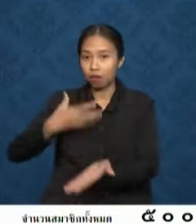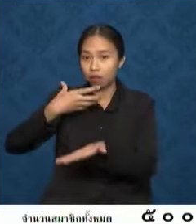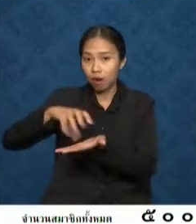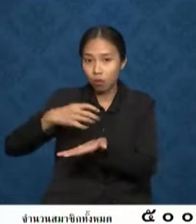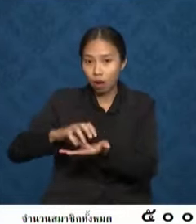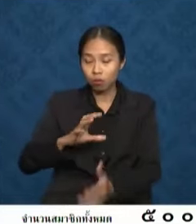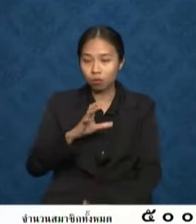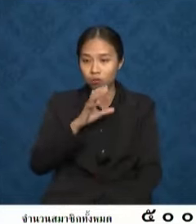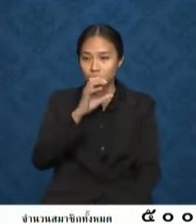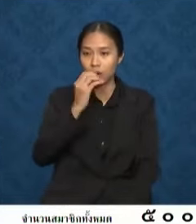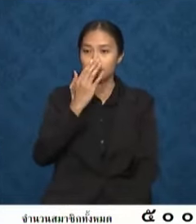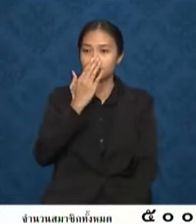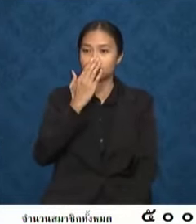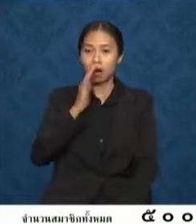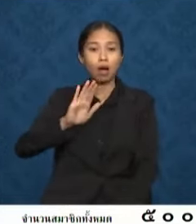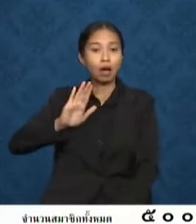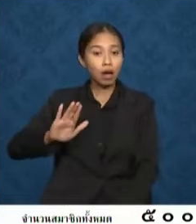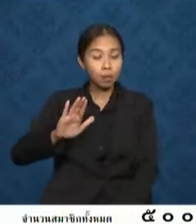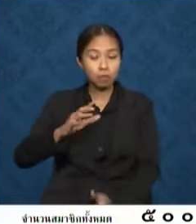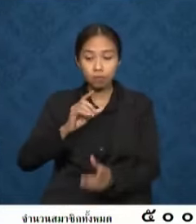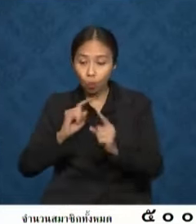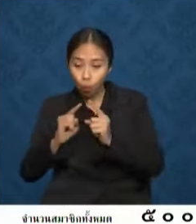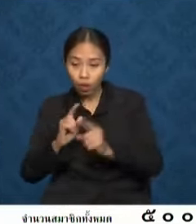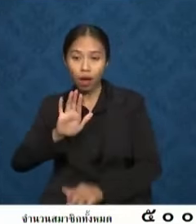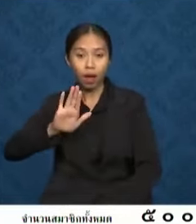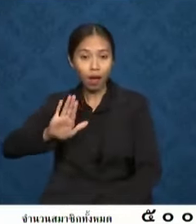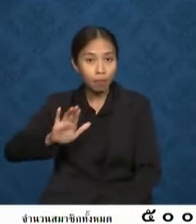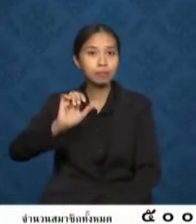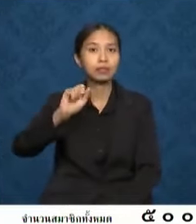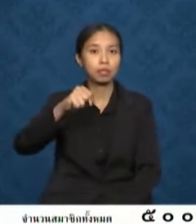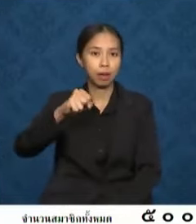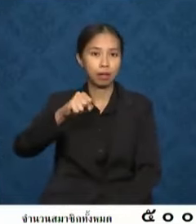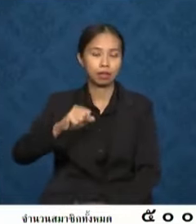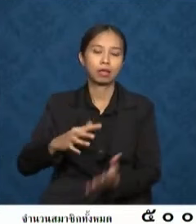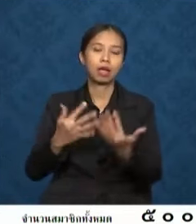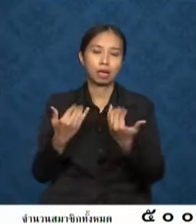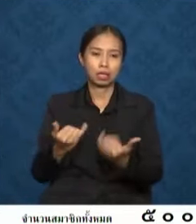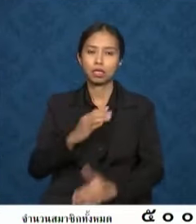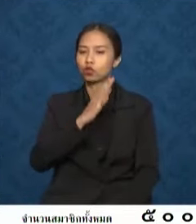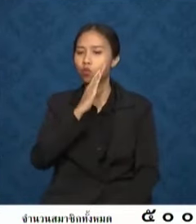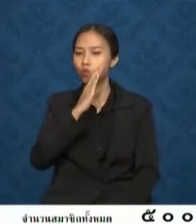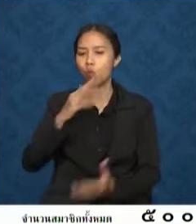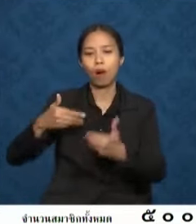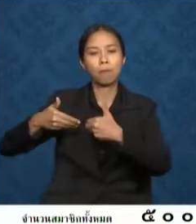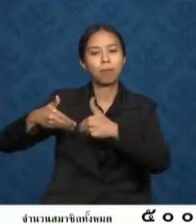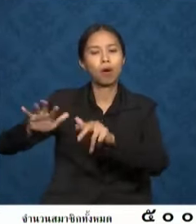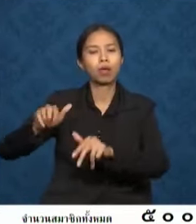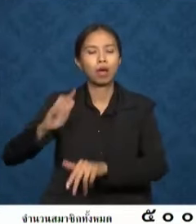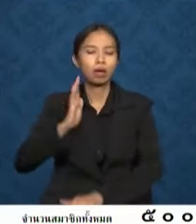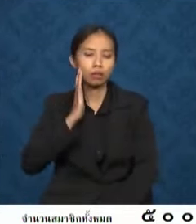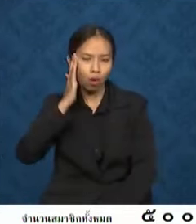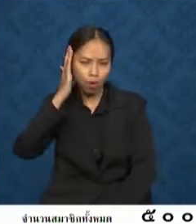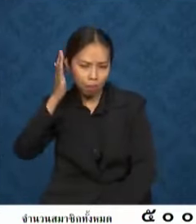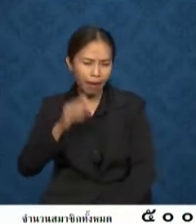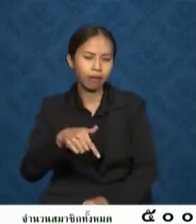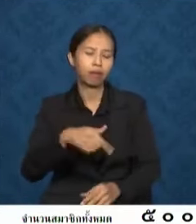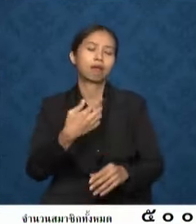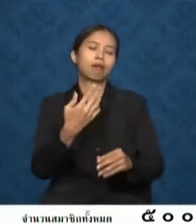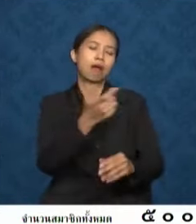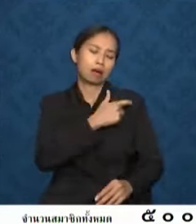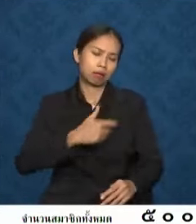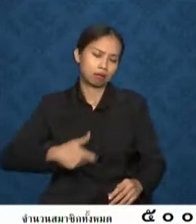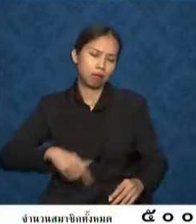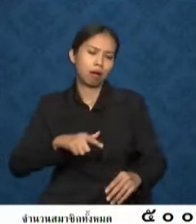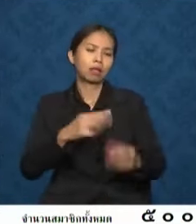เรื่องต้องห้ามไปแล้วซึ่งหากเราปล่อยให้เป็นอย่างนี้จะทำให้สถาบันพระมหากษัตริย์ยิ่งห่างเหิน